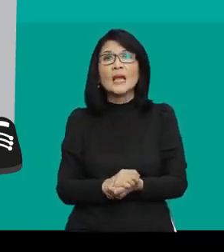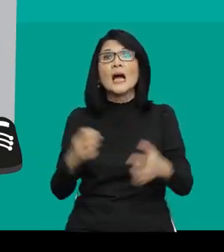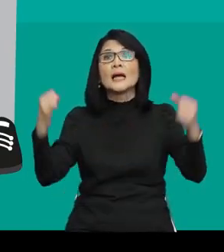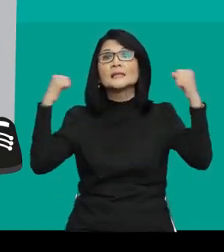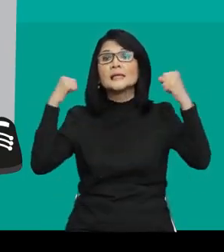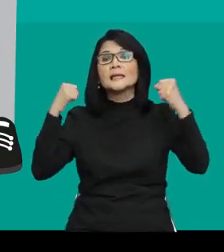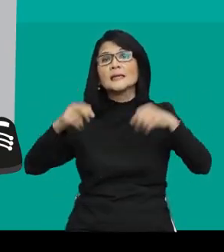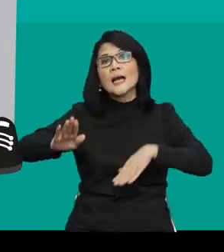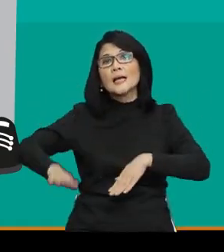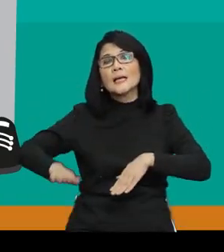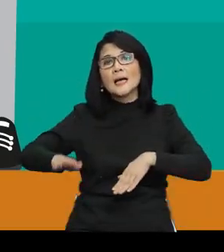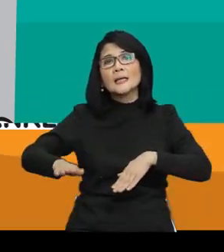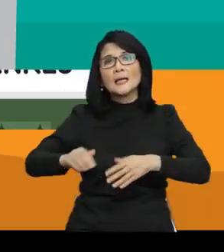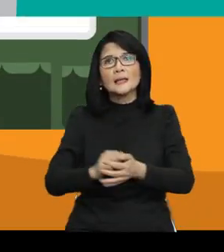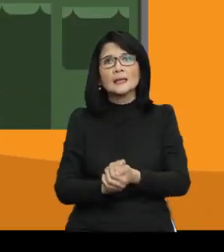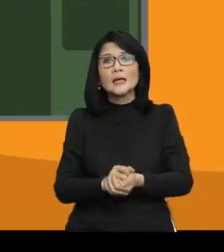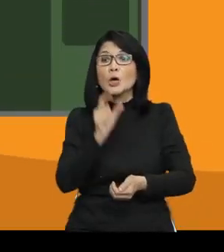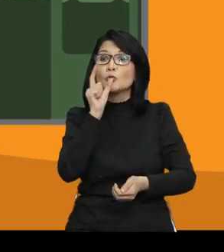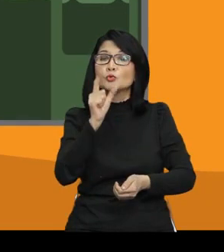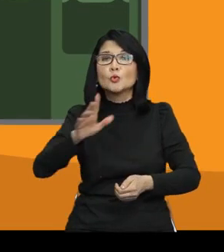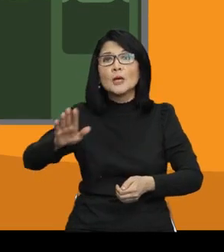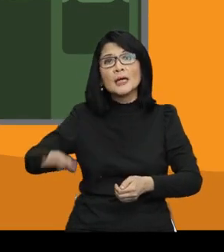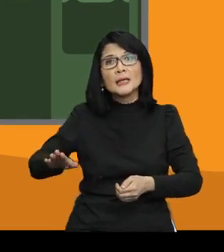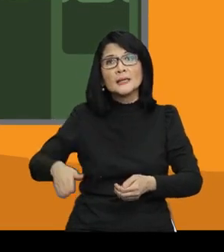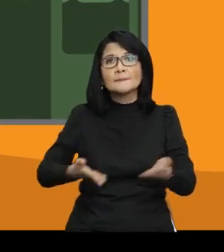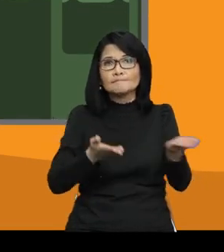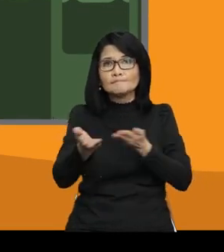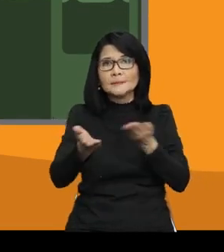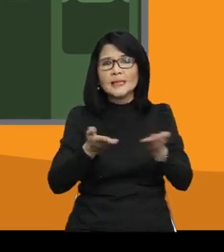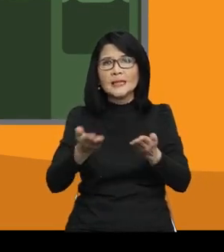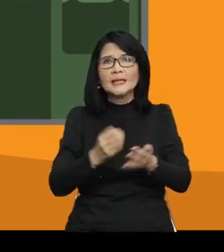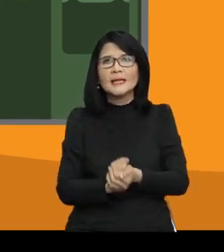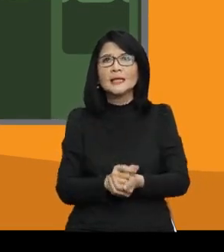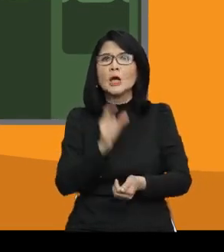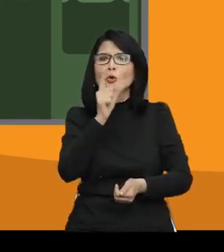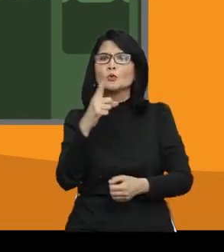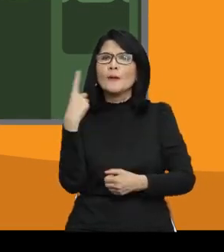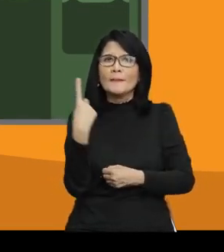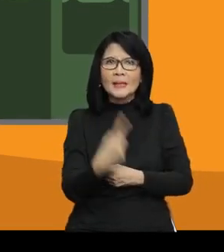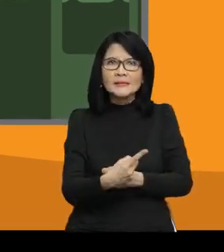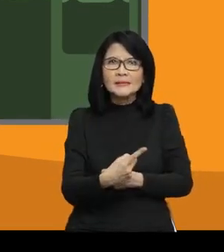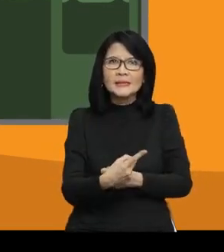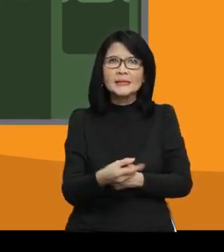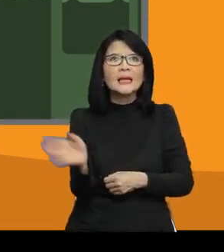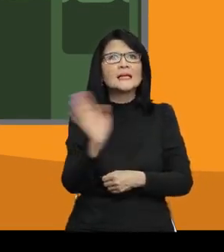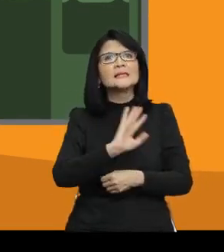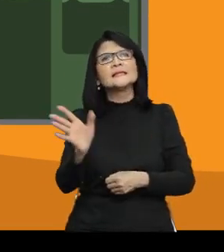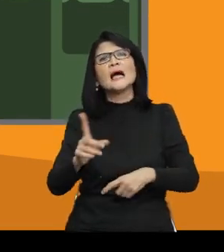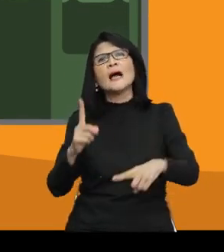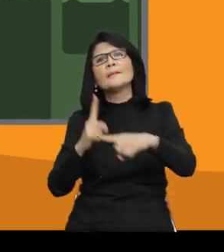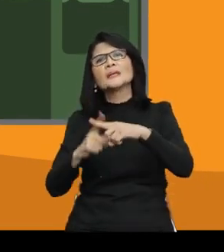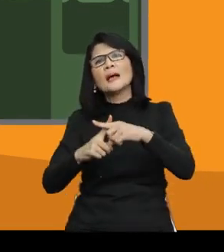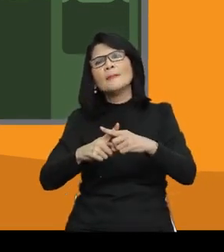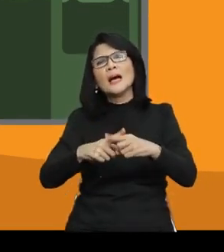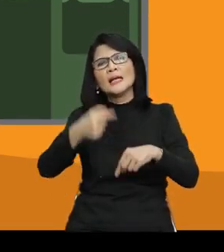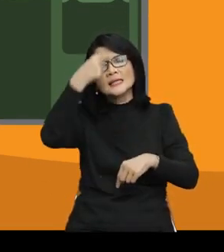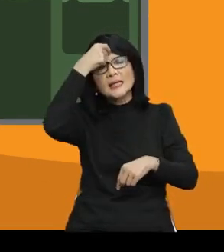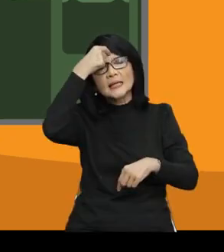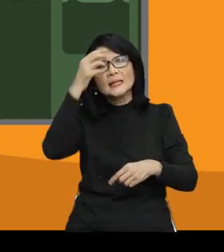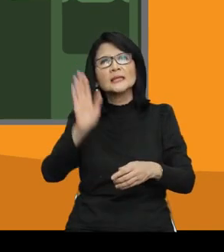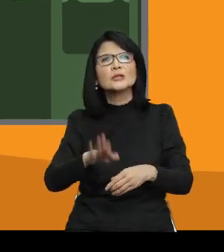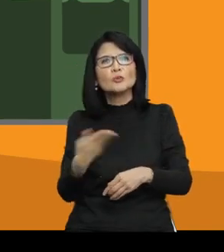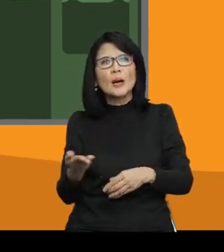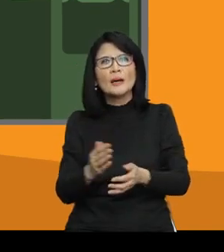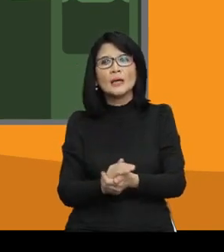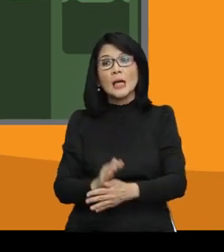Komponen kesehatan balita. Untuk balita, pelayanan diberikan untuk memastikan tidak bertambahnya tingkat kesakitan dan